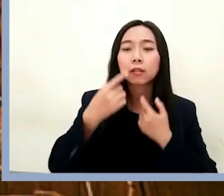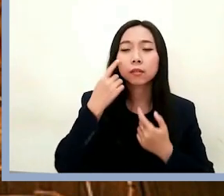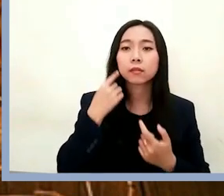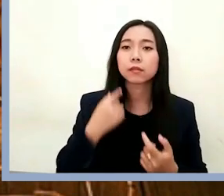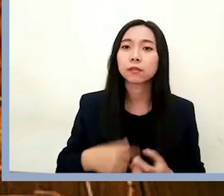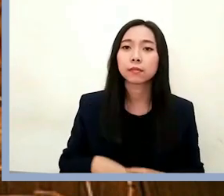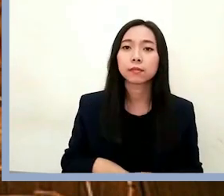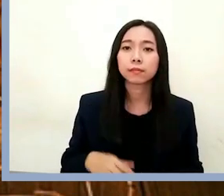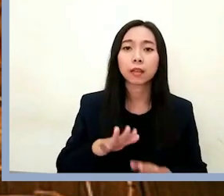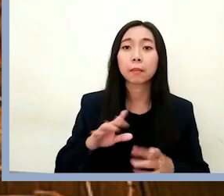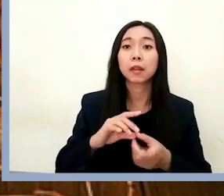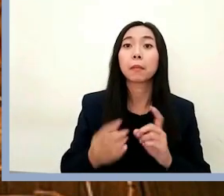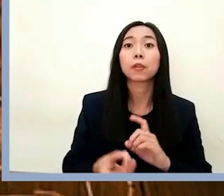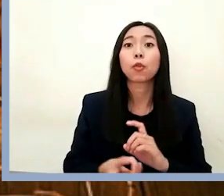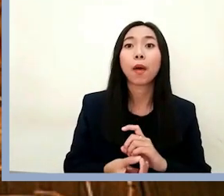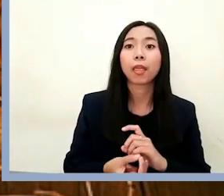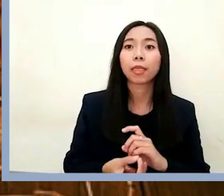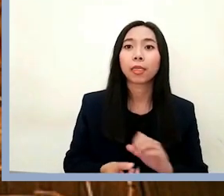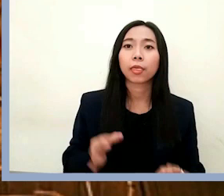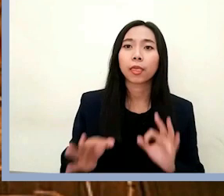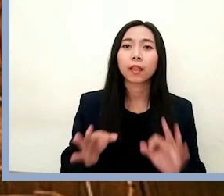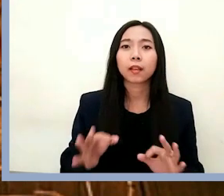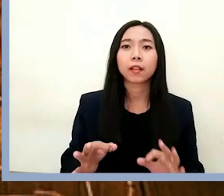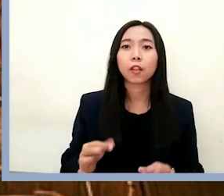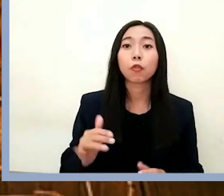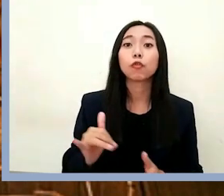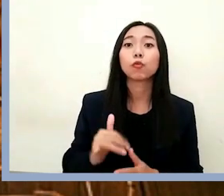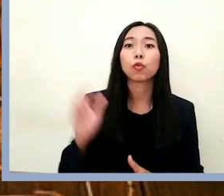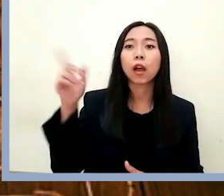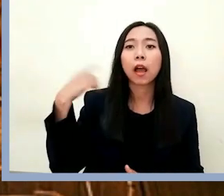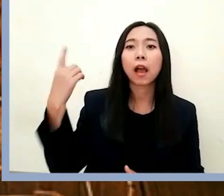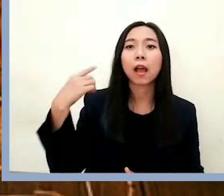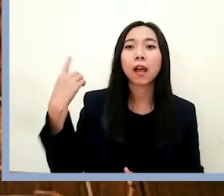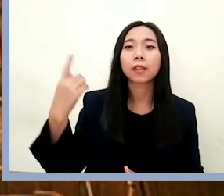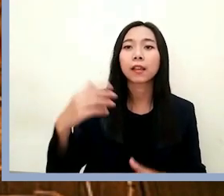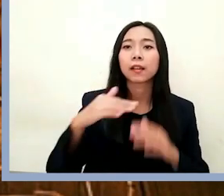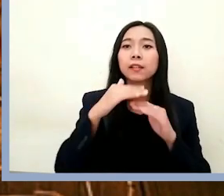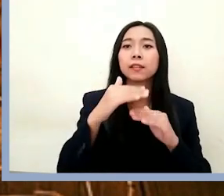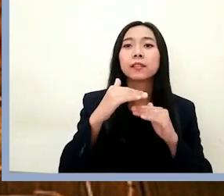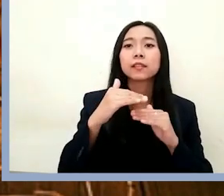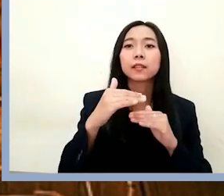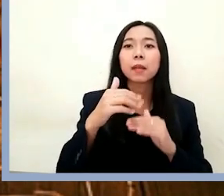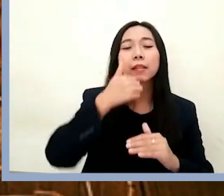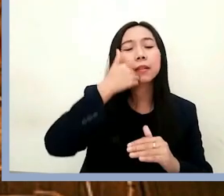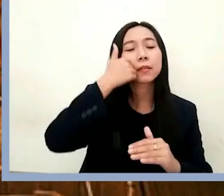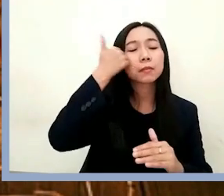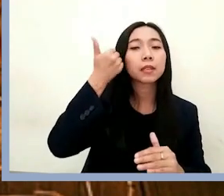bertobat apabila itu hanya sebatas penyesalan